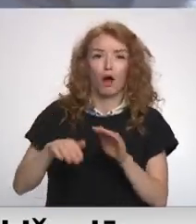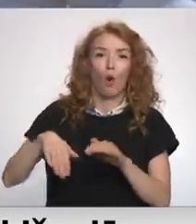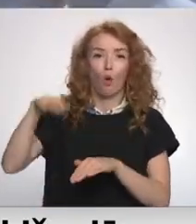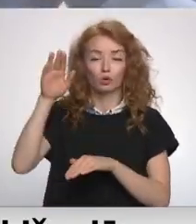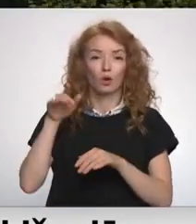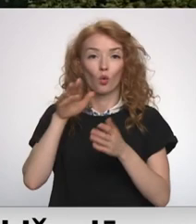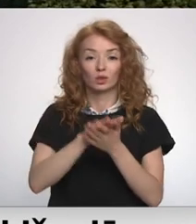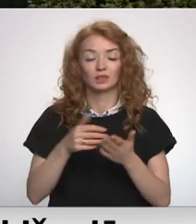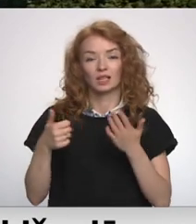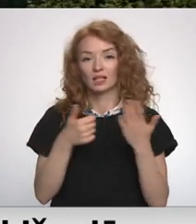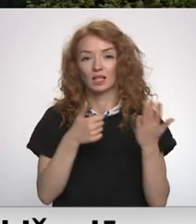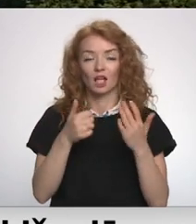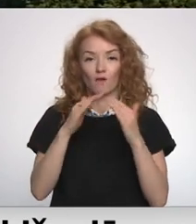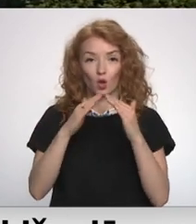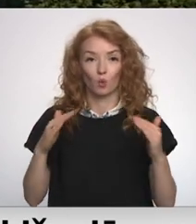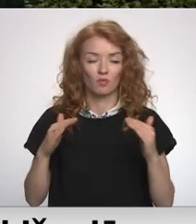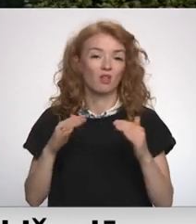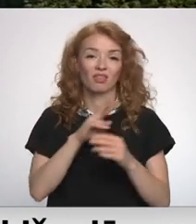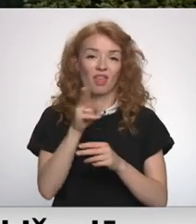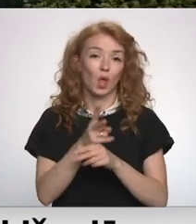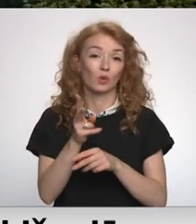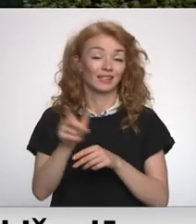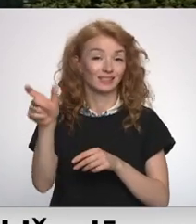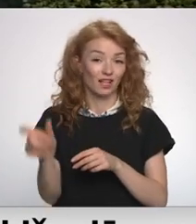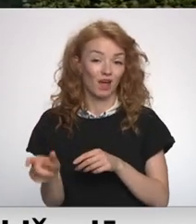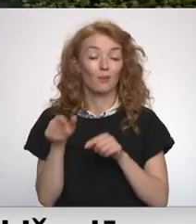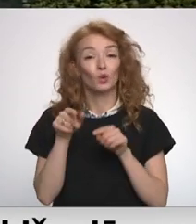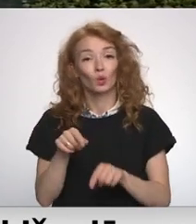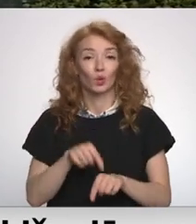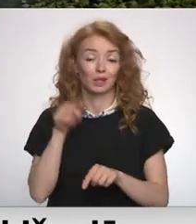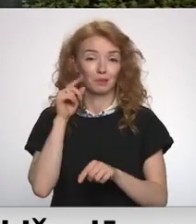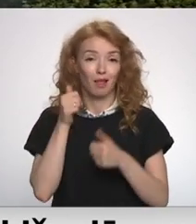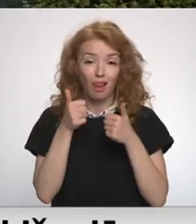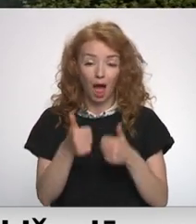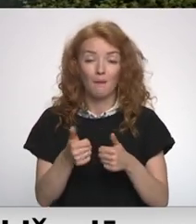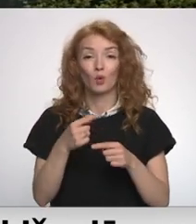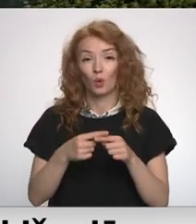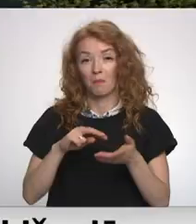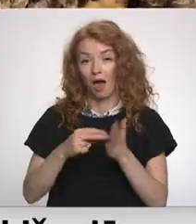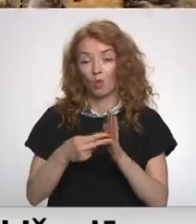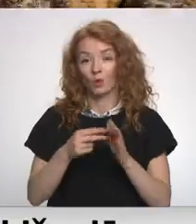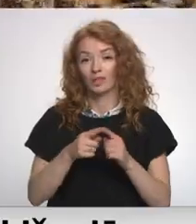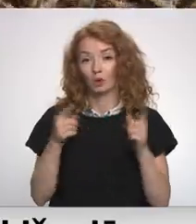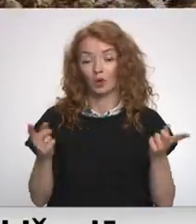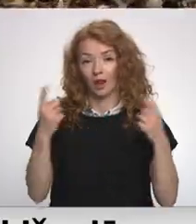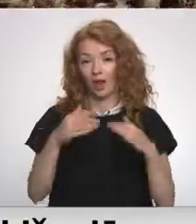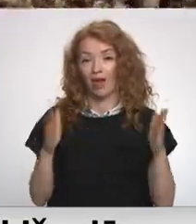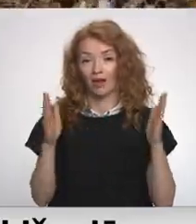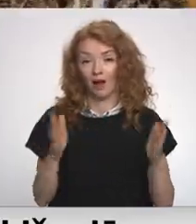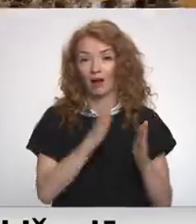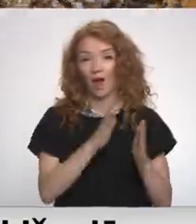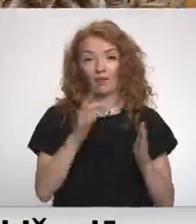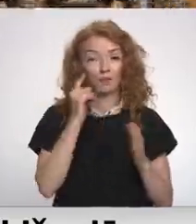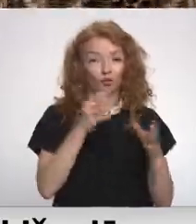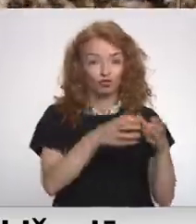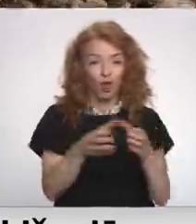uz sastāvstāvu poliklīnikas jumta cilvēkiem netraucē. Viņas jūtas tur labi un var prognozēt, ka sezonas laikā katra bišu saime